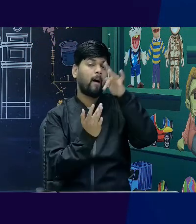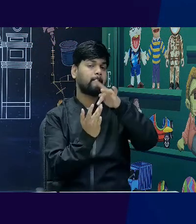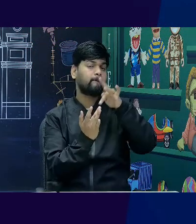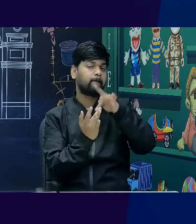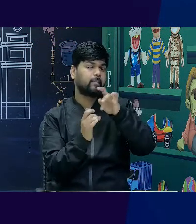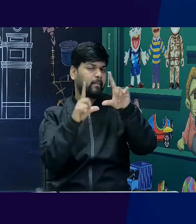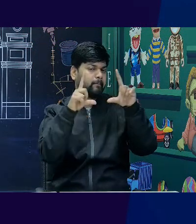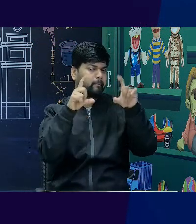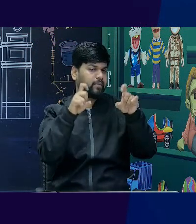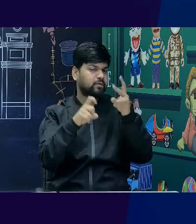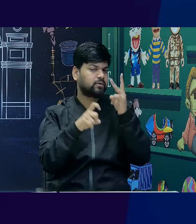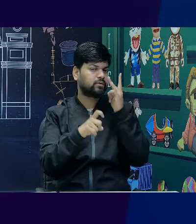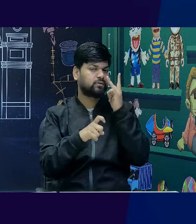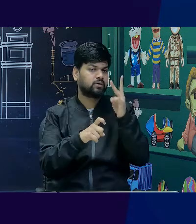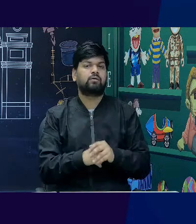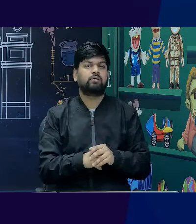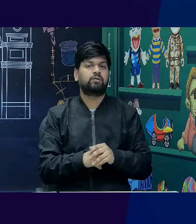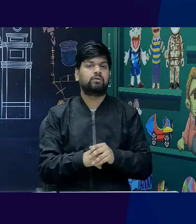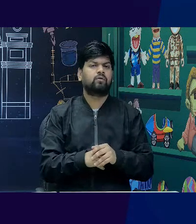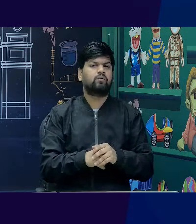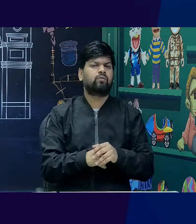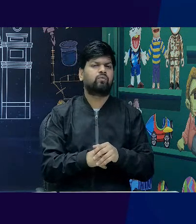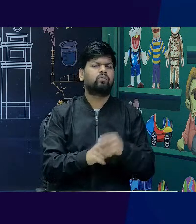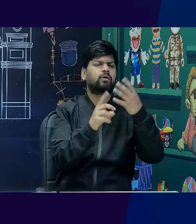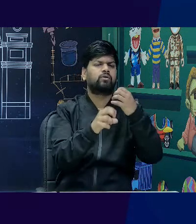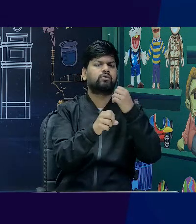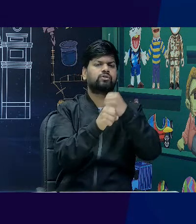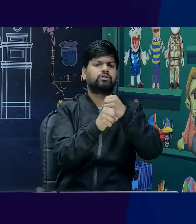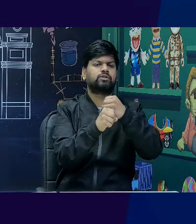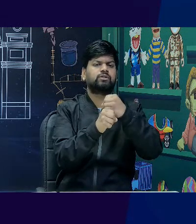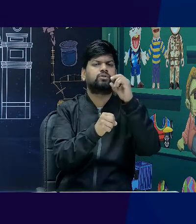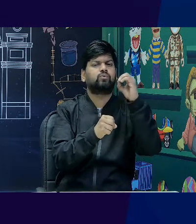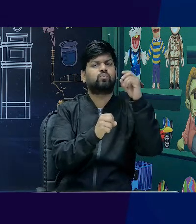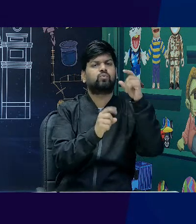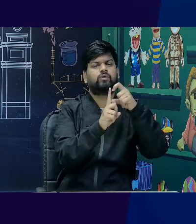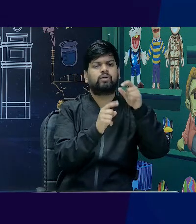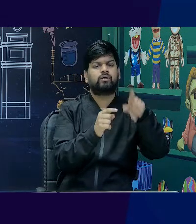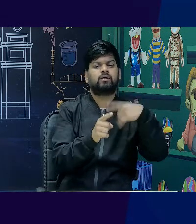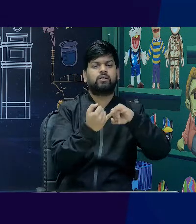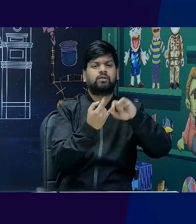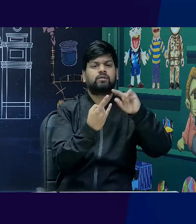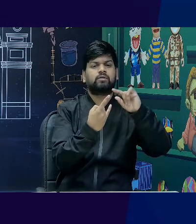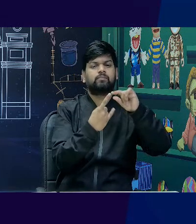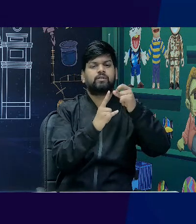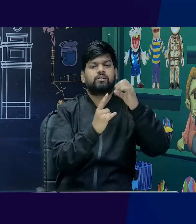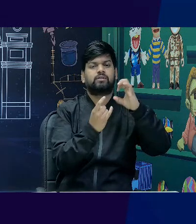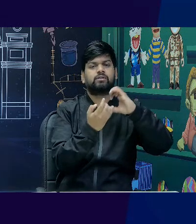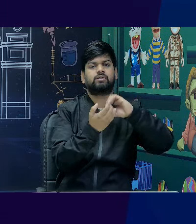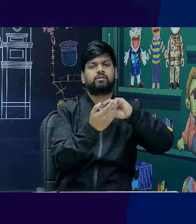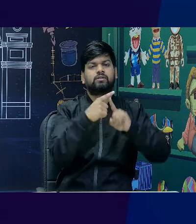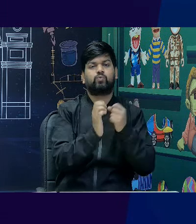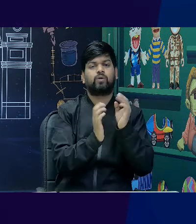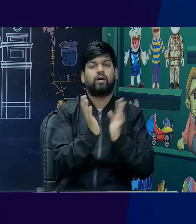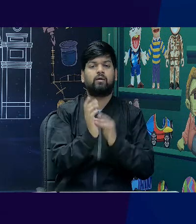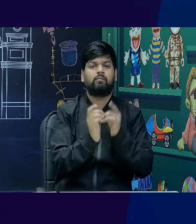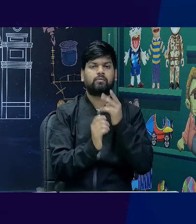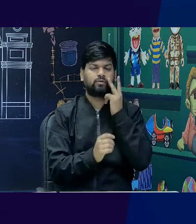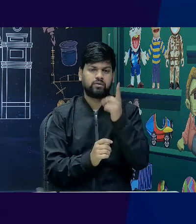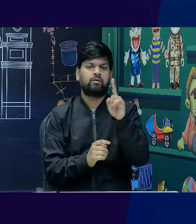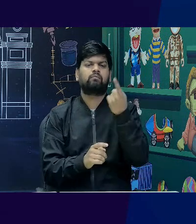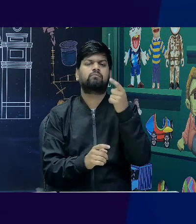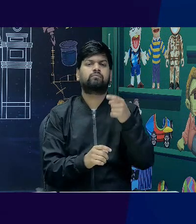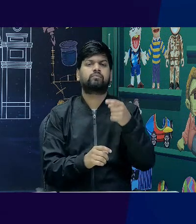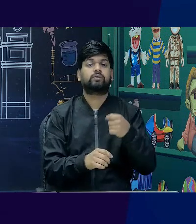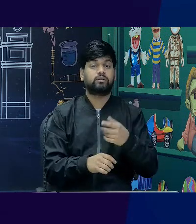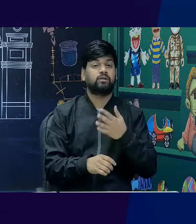मैंने 4 बॉक्सेस में डिवाइड किया है. ग्रीन बॉक्स जो है वो प्योर पब्लिक गुड्स बताता है, जो नॉन राइवल है,